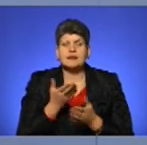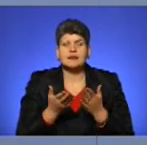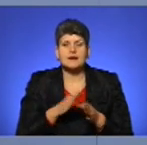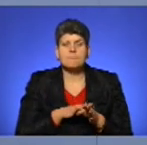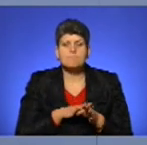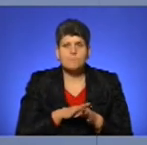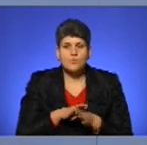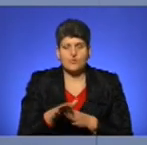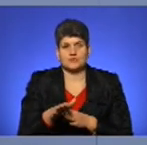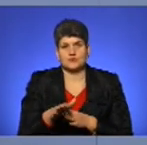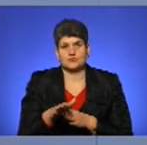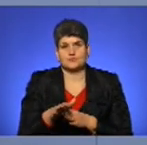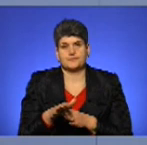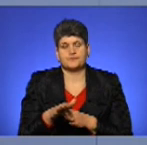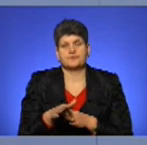повністю